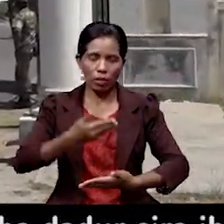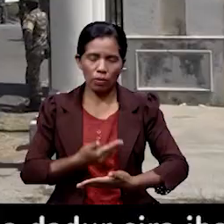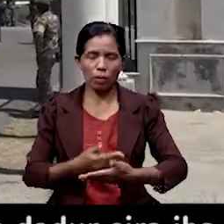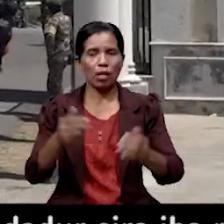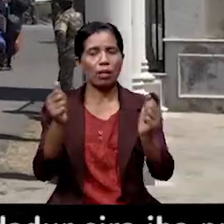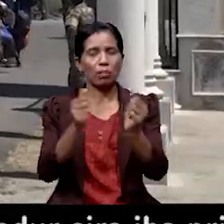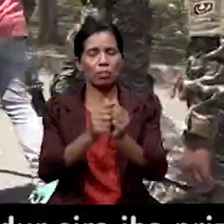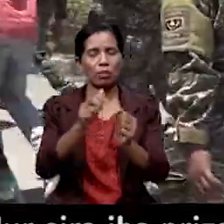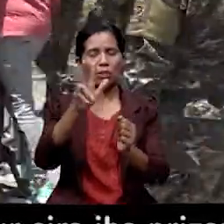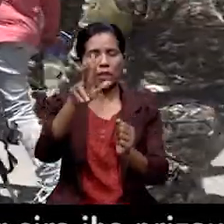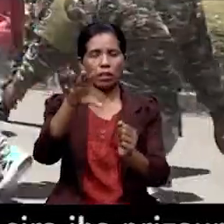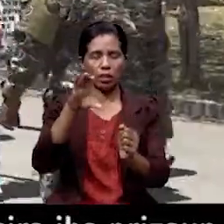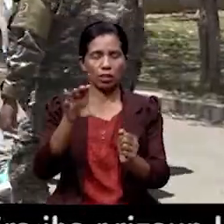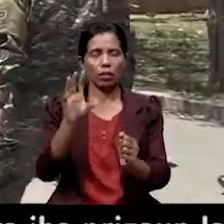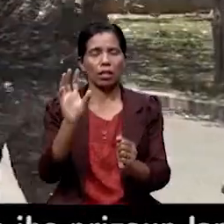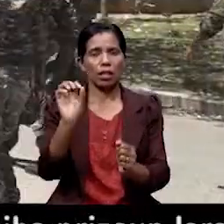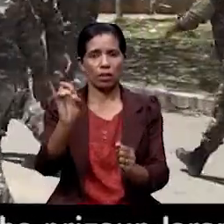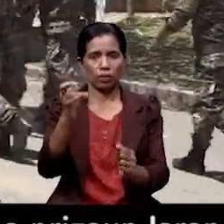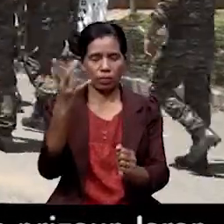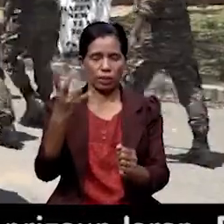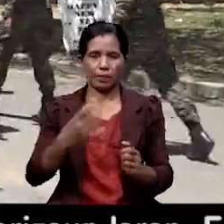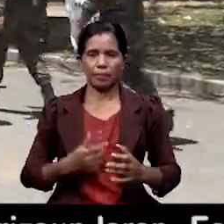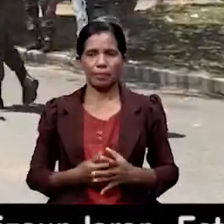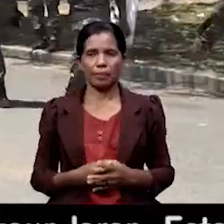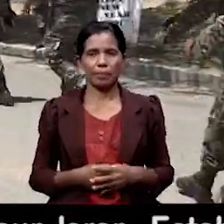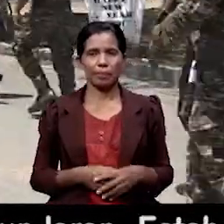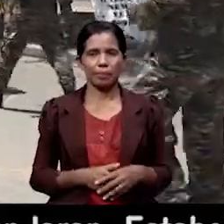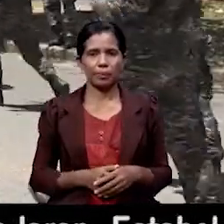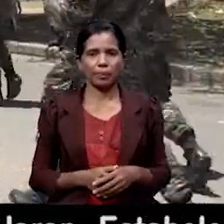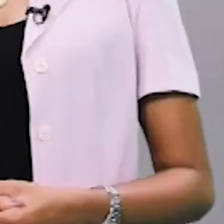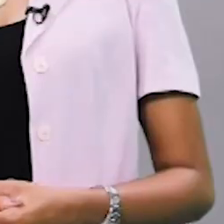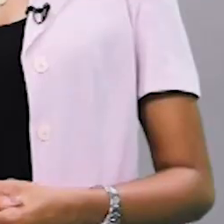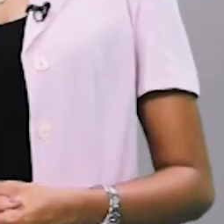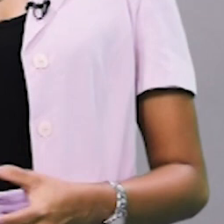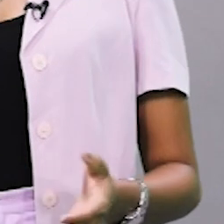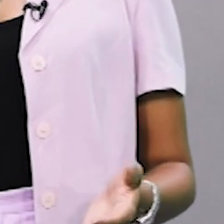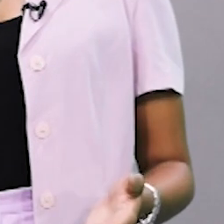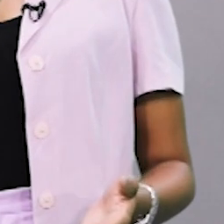hamutuk atus tolu san lura singhitum. Na Polan Sever, Justiniano Nano, ZMN.